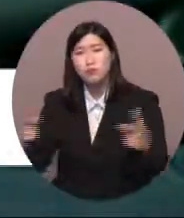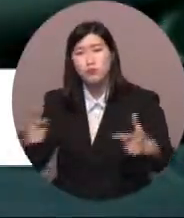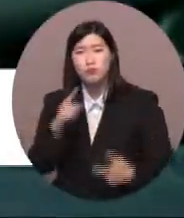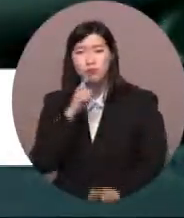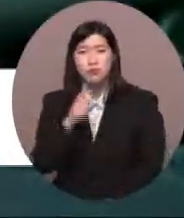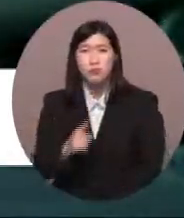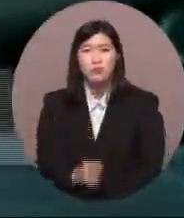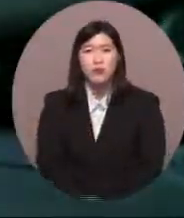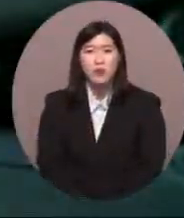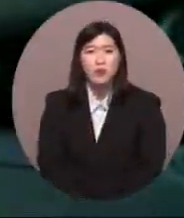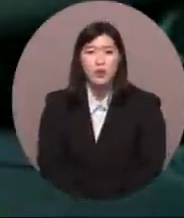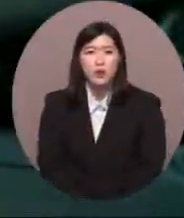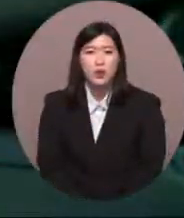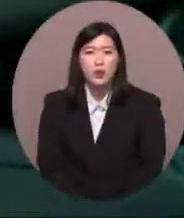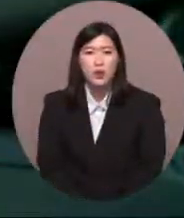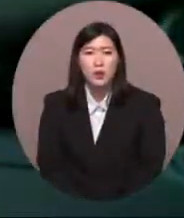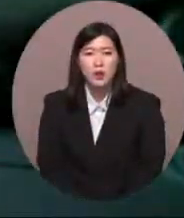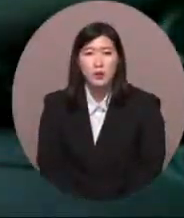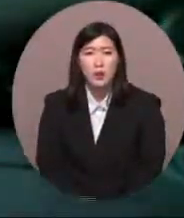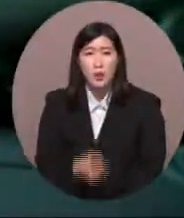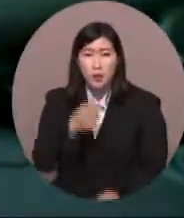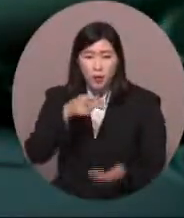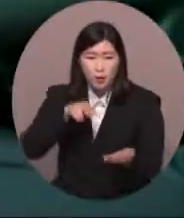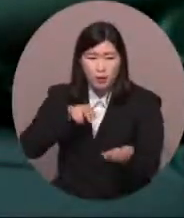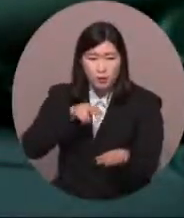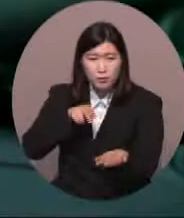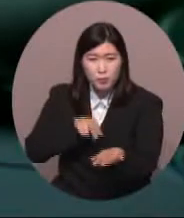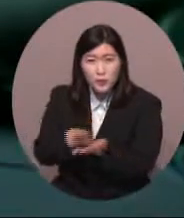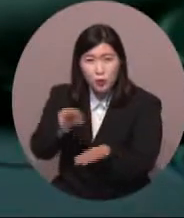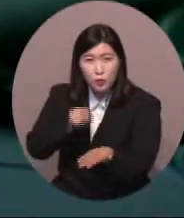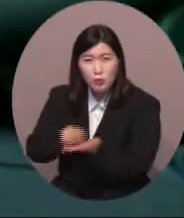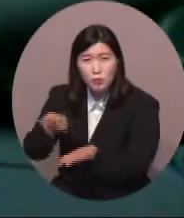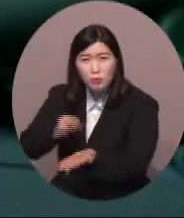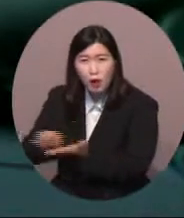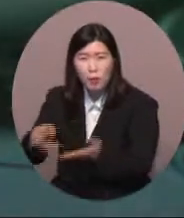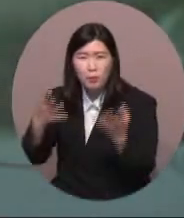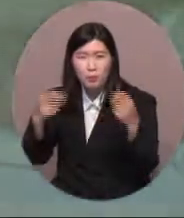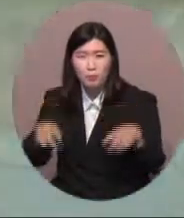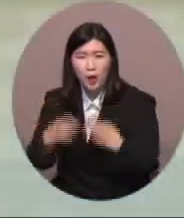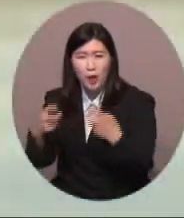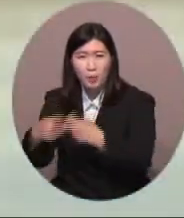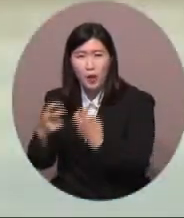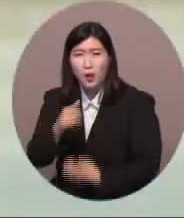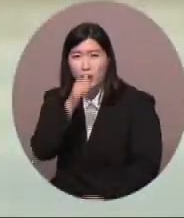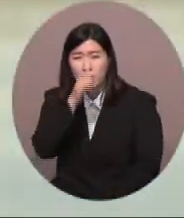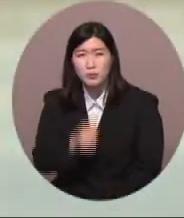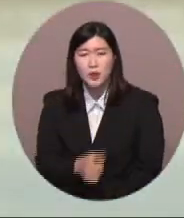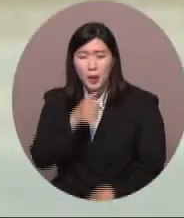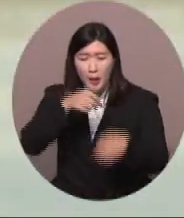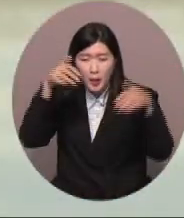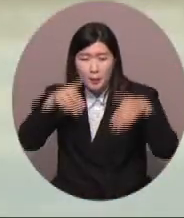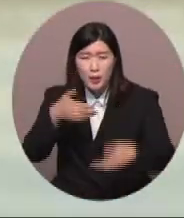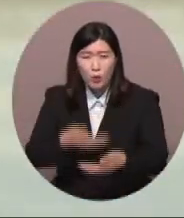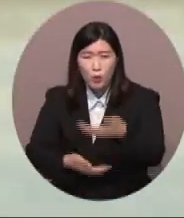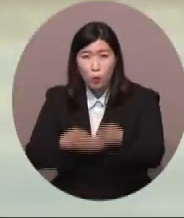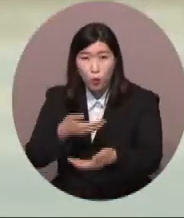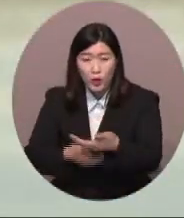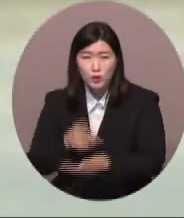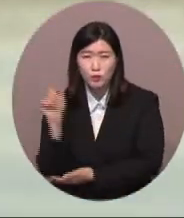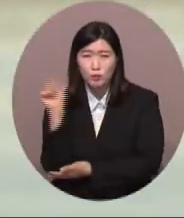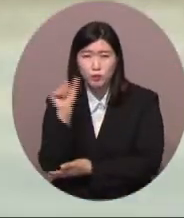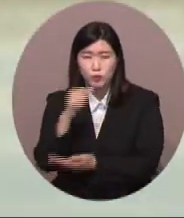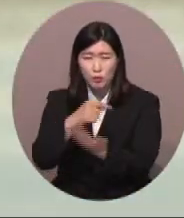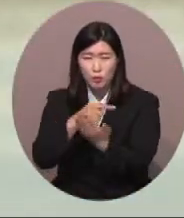치솟습니다. 수막 현상으로 인한 미끄럼 사고가 잦기 때문입니다. 비 내린 고속도로에서 승용차가